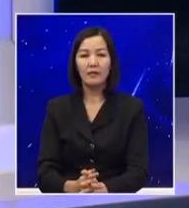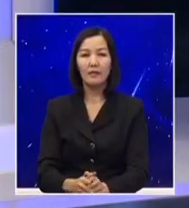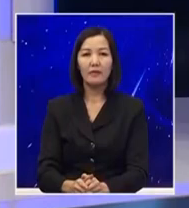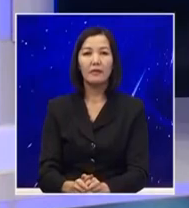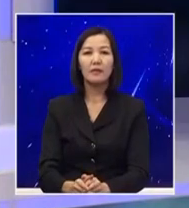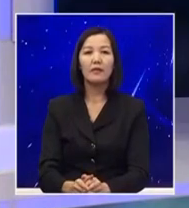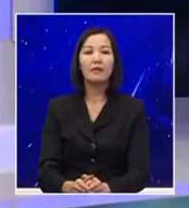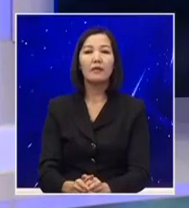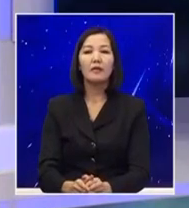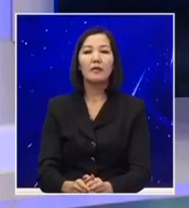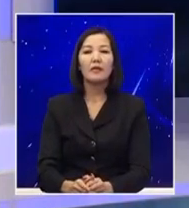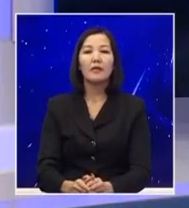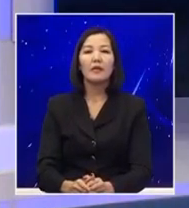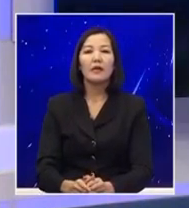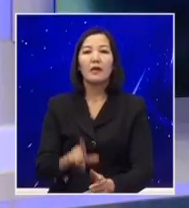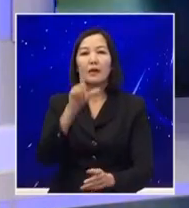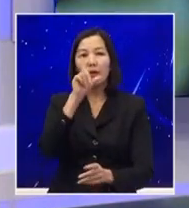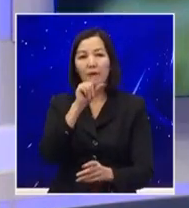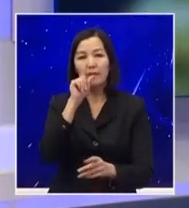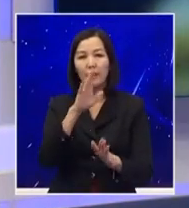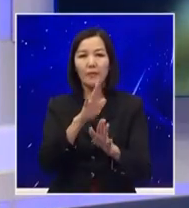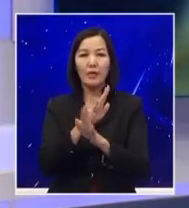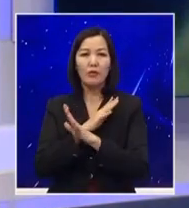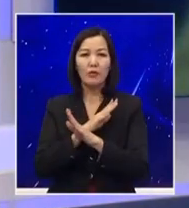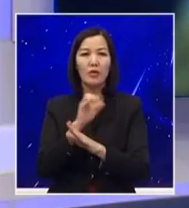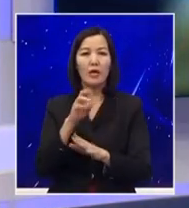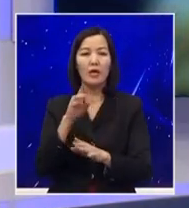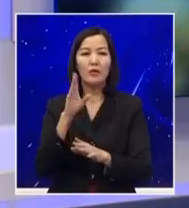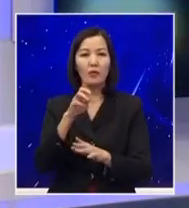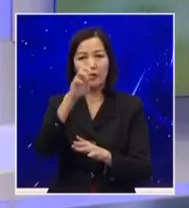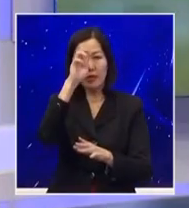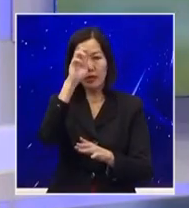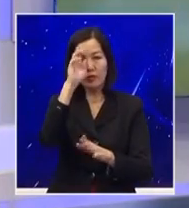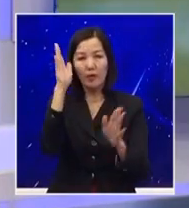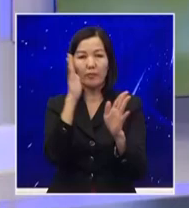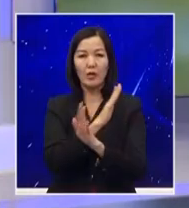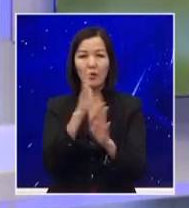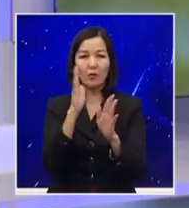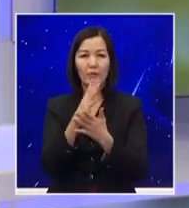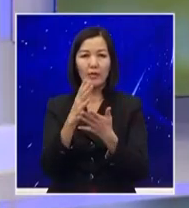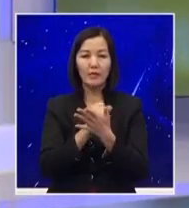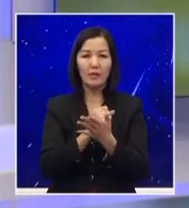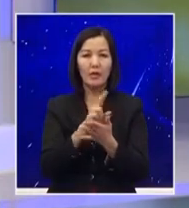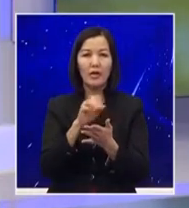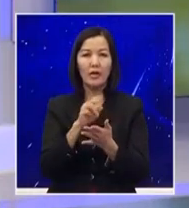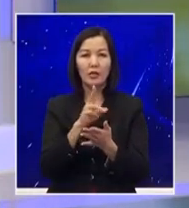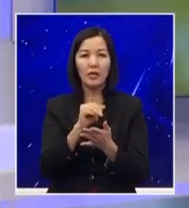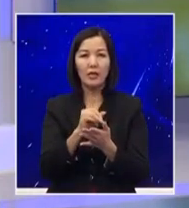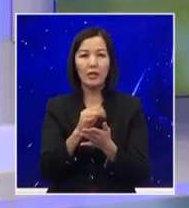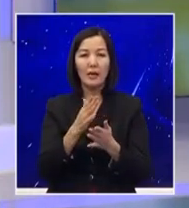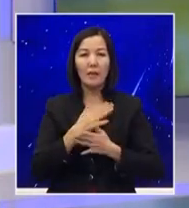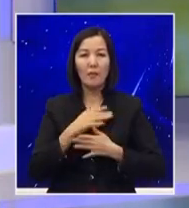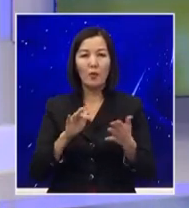Два десятка мертвых птиц обнаружили в Атырауском государственном природном резервате Акжайык. По информации издания «Мой город»,